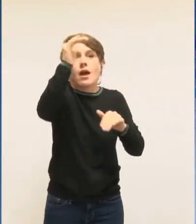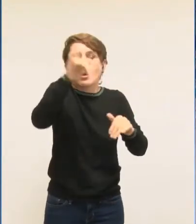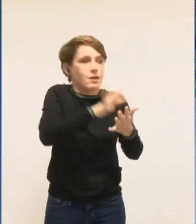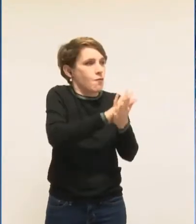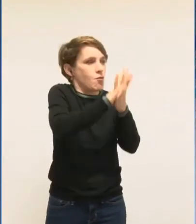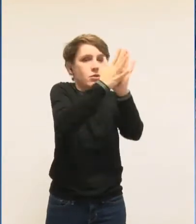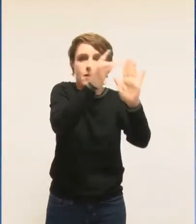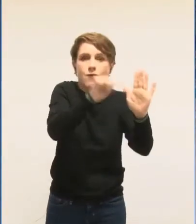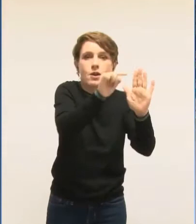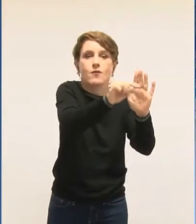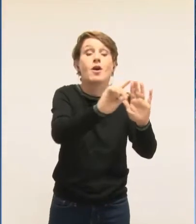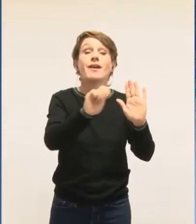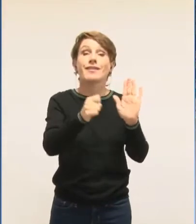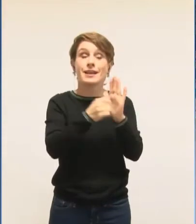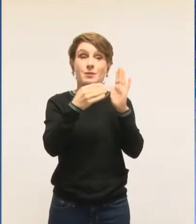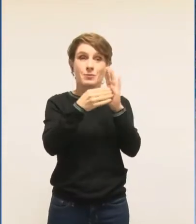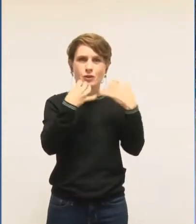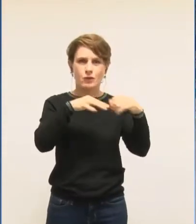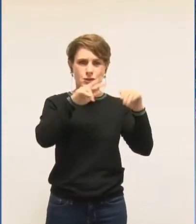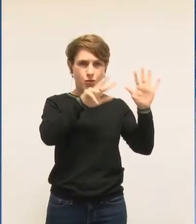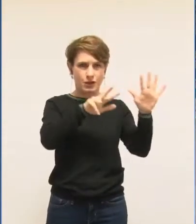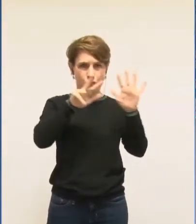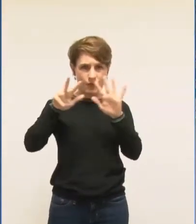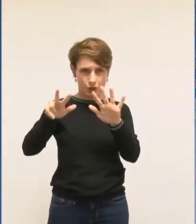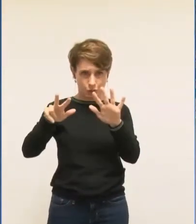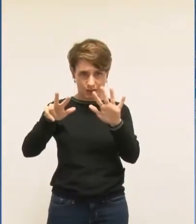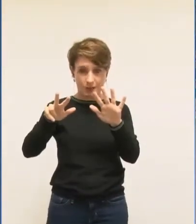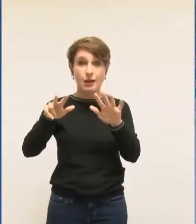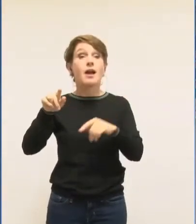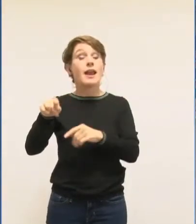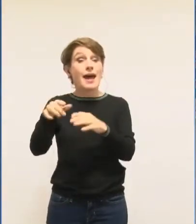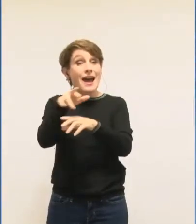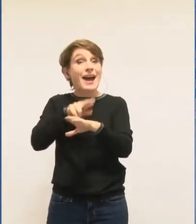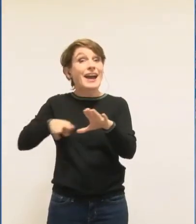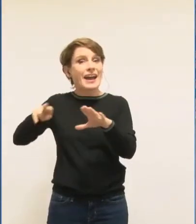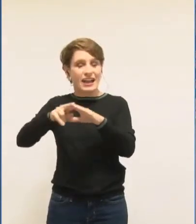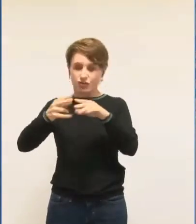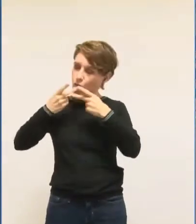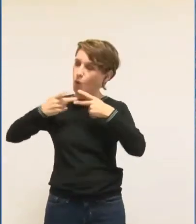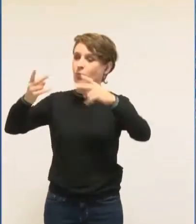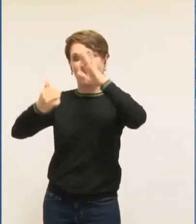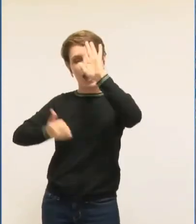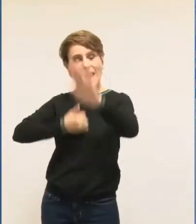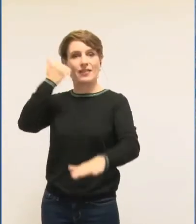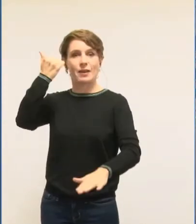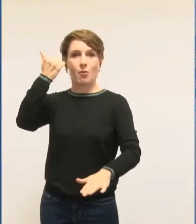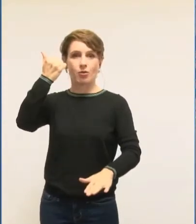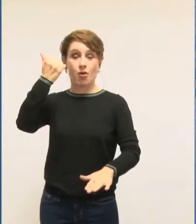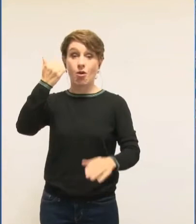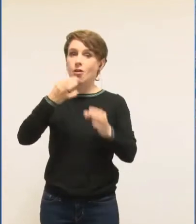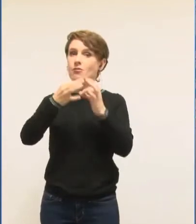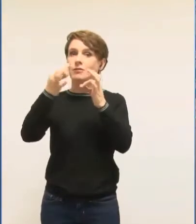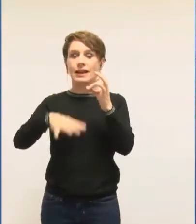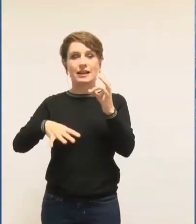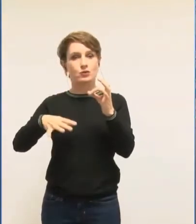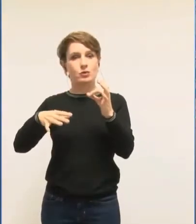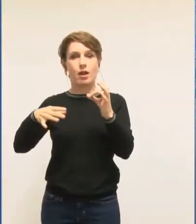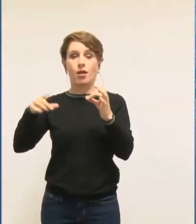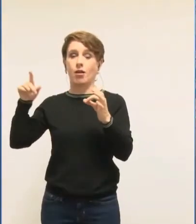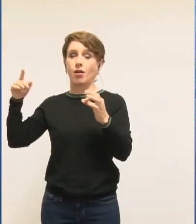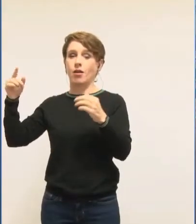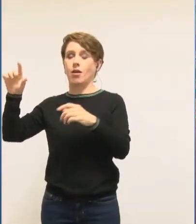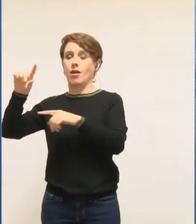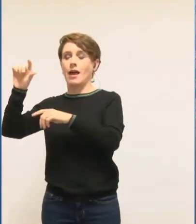1988, le Haut-Karabakh, soutenu par l'Arménie, déclare son indépendance et entraîne Erevan dans un conflit ouvert avec Bakou,